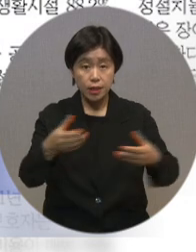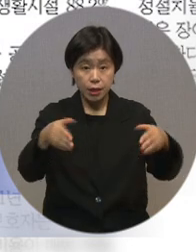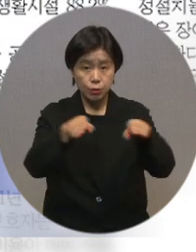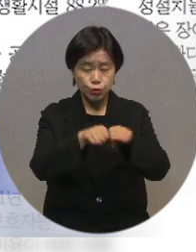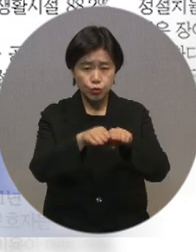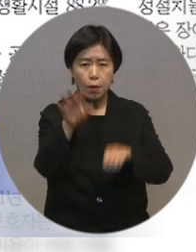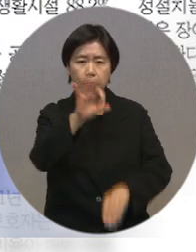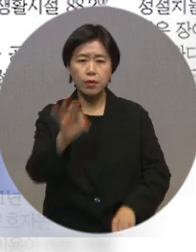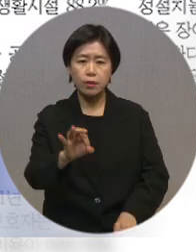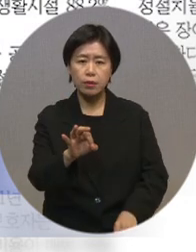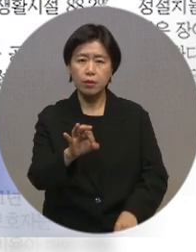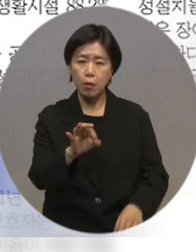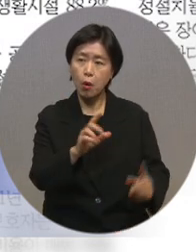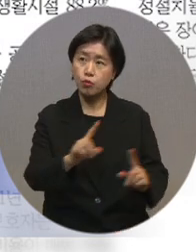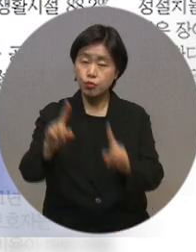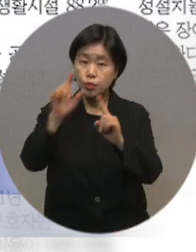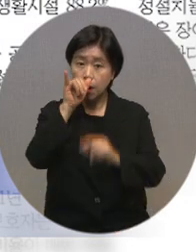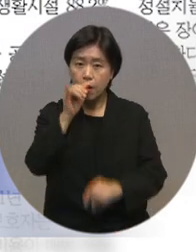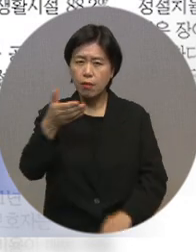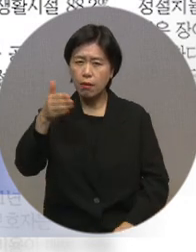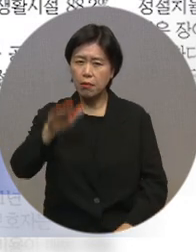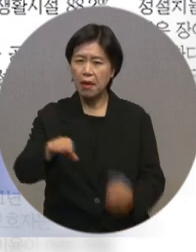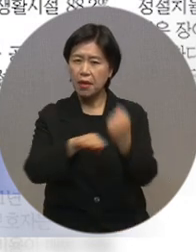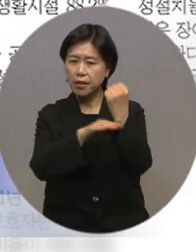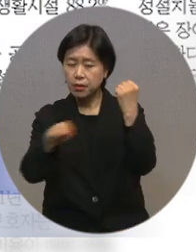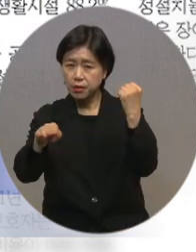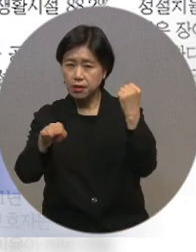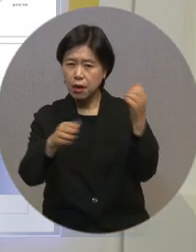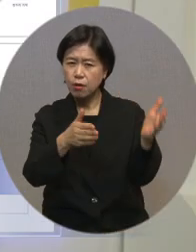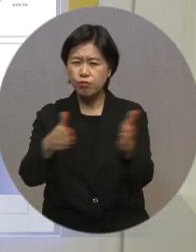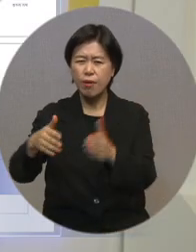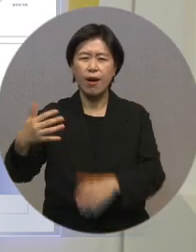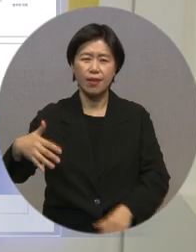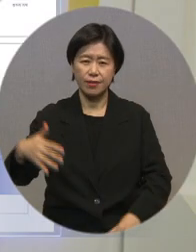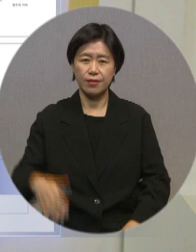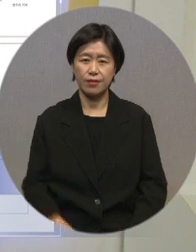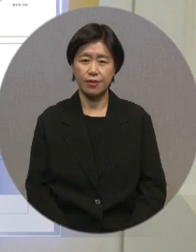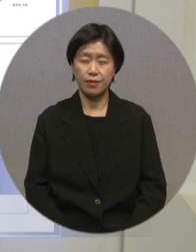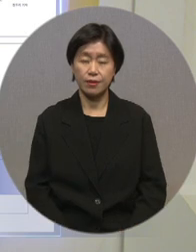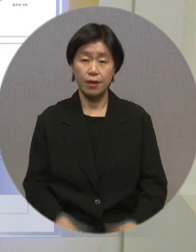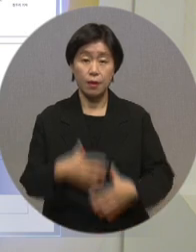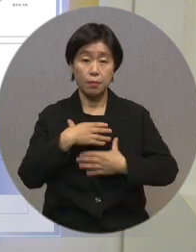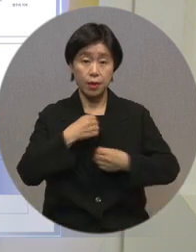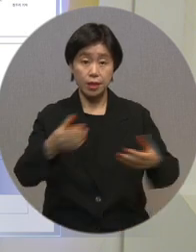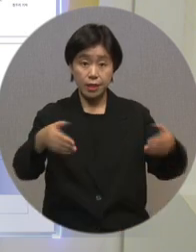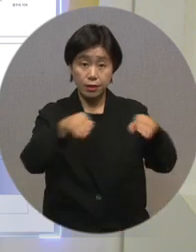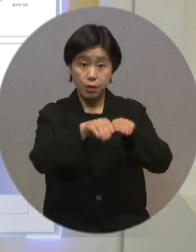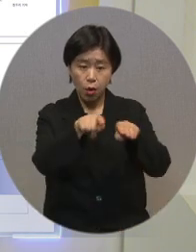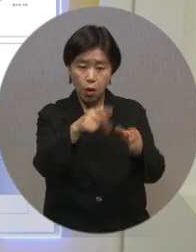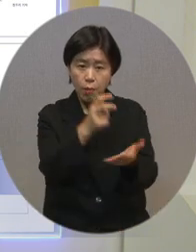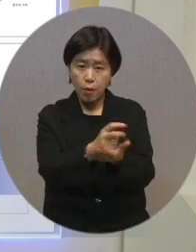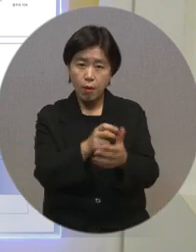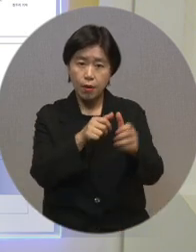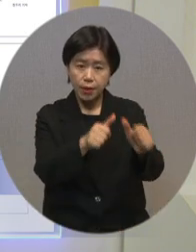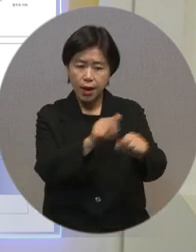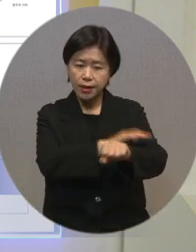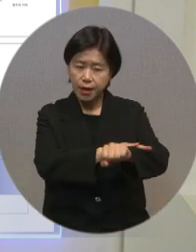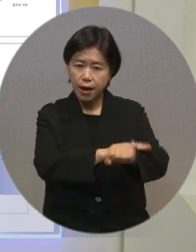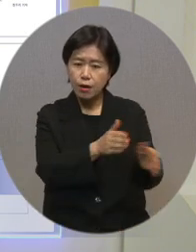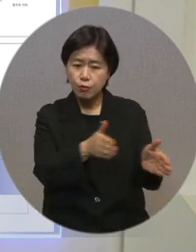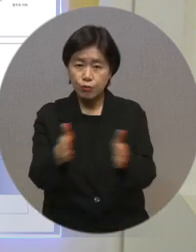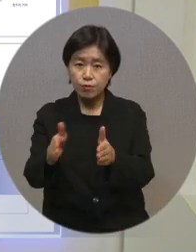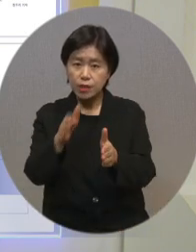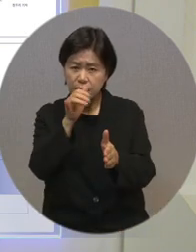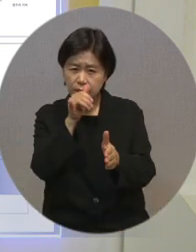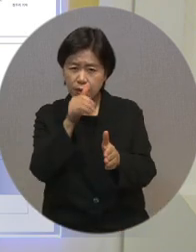높아졌지만 적정 설치율은 미흡했습니다 즉 편의 시설이 법적 기준에 맞게 설치돼야 하는데